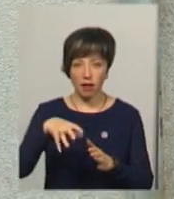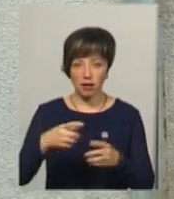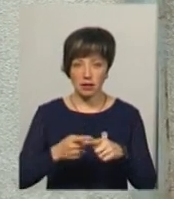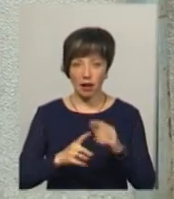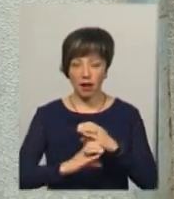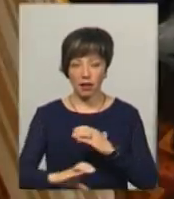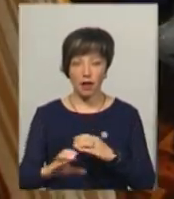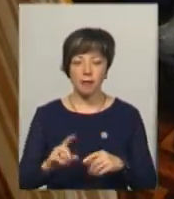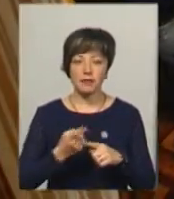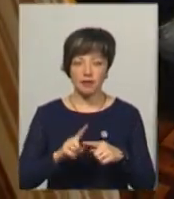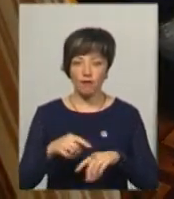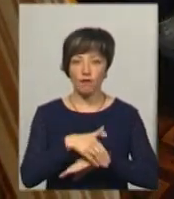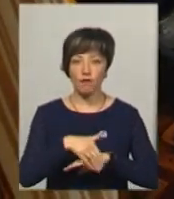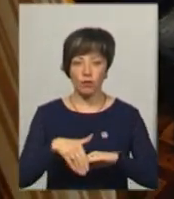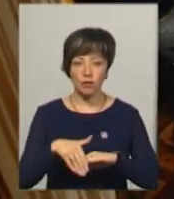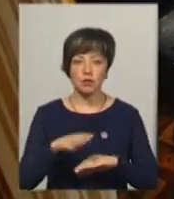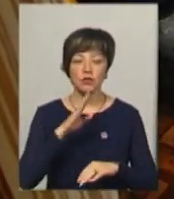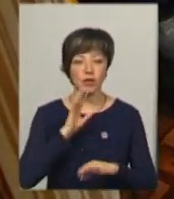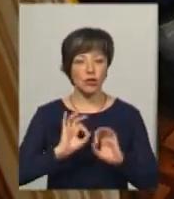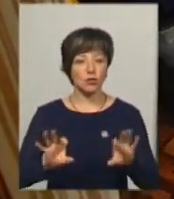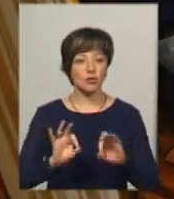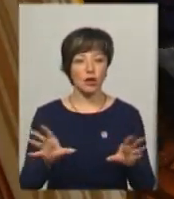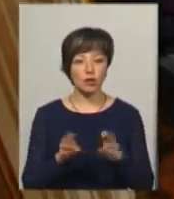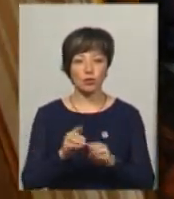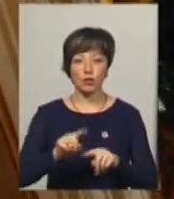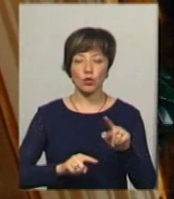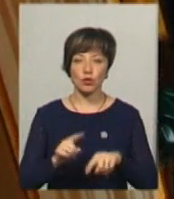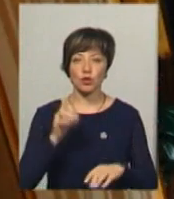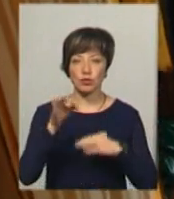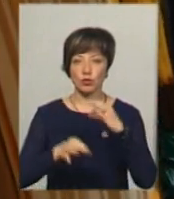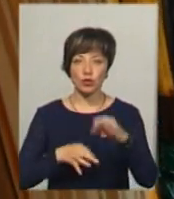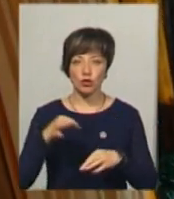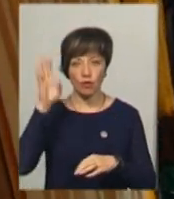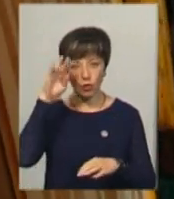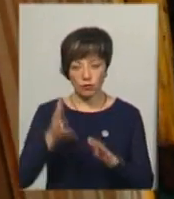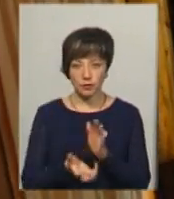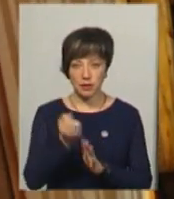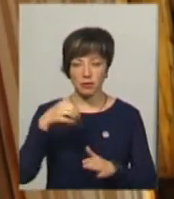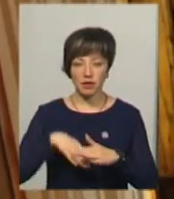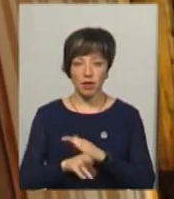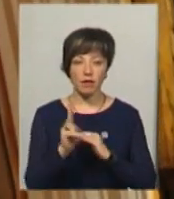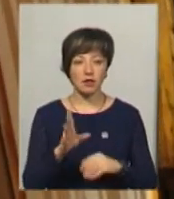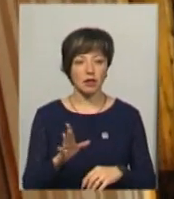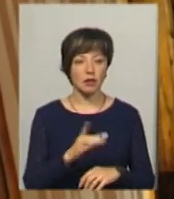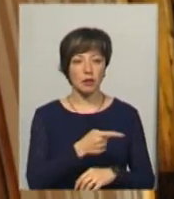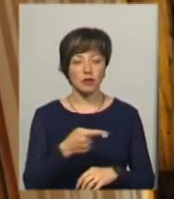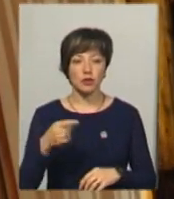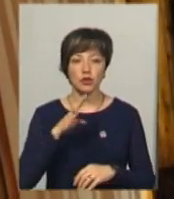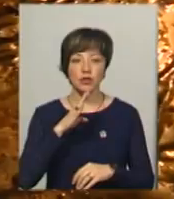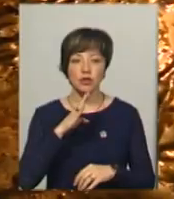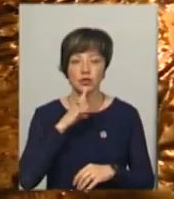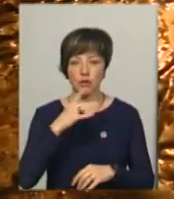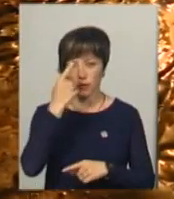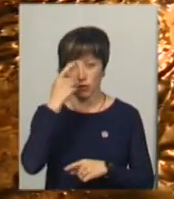3 цієї ж вулиці Першотравневої Тетяна Борісова каже, разом з родичами всю ніч вичерпували воду з підвалу та квартири на першому поверсі. Жінка